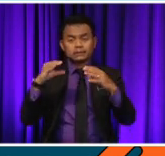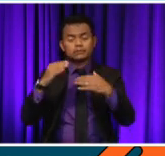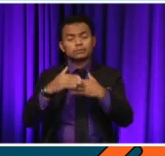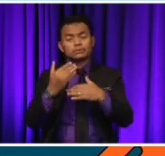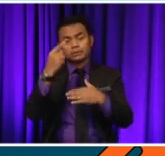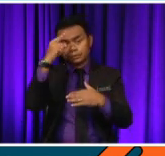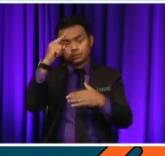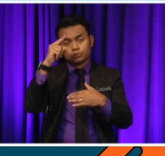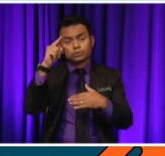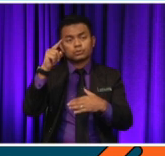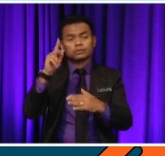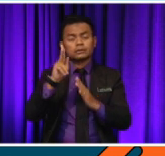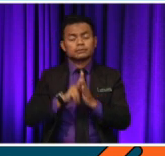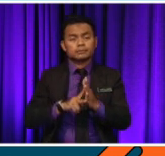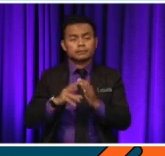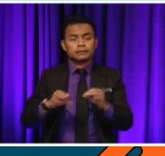Oke